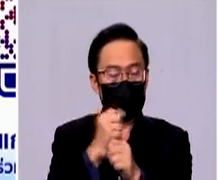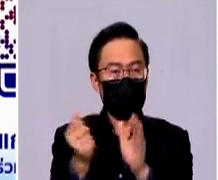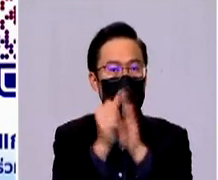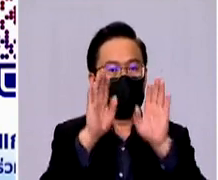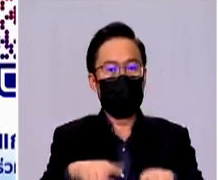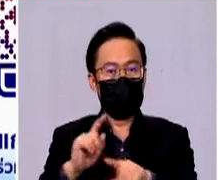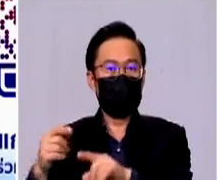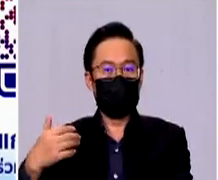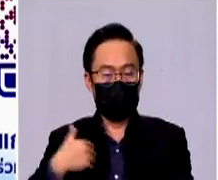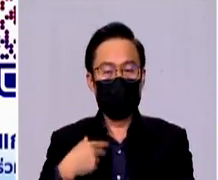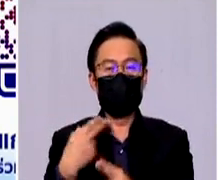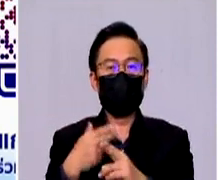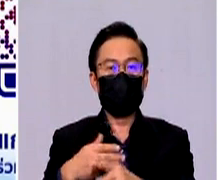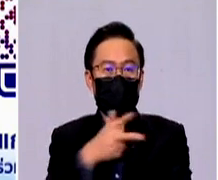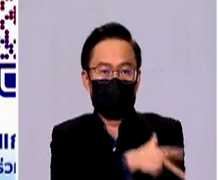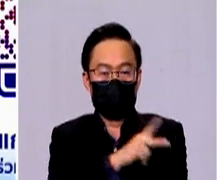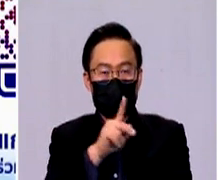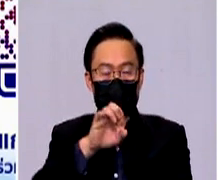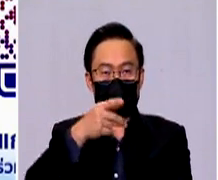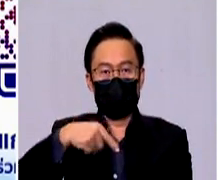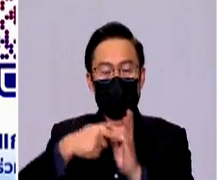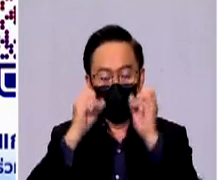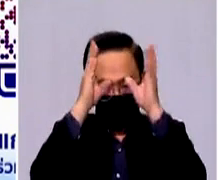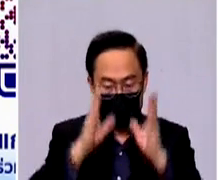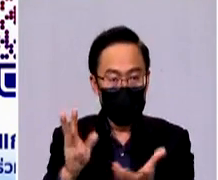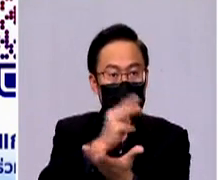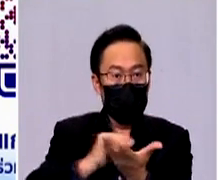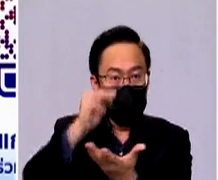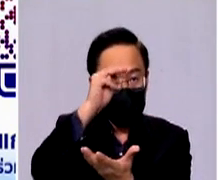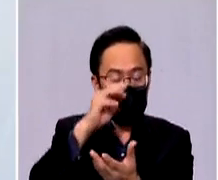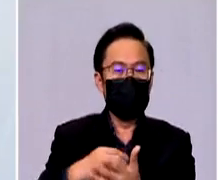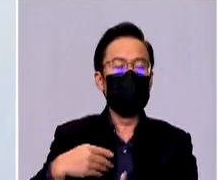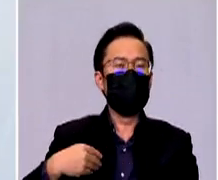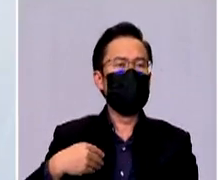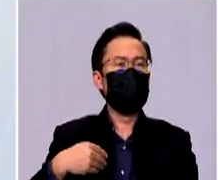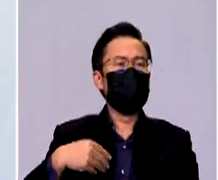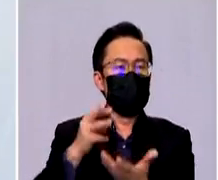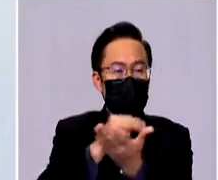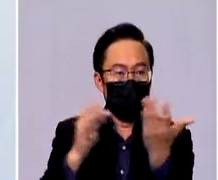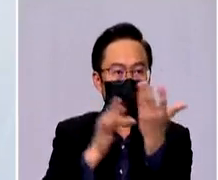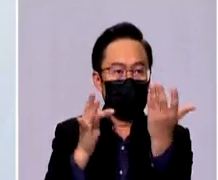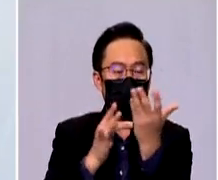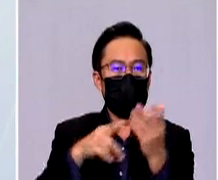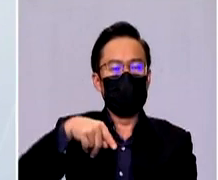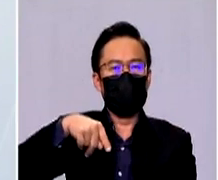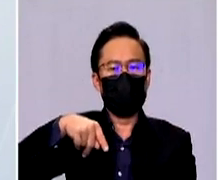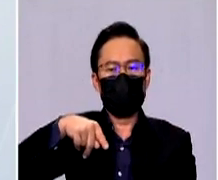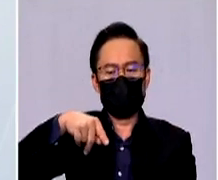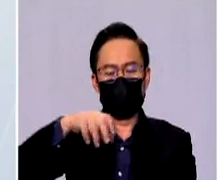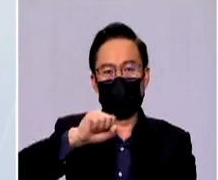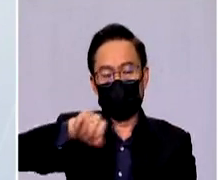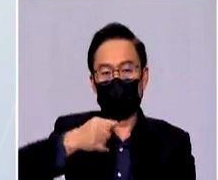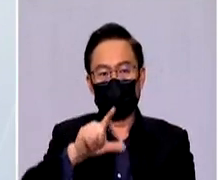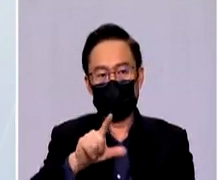รรมดร.กิตติทัศน์ชัยประสิทธิ์อาจารย์ประจำภาควิชาสถาปัตยกรรมสถาบันเทคโนโลยีพระจอมเกล้าเจ้าคุณทห